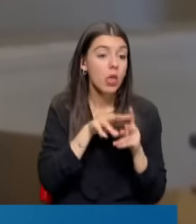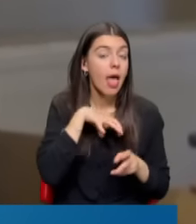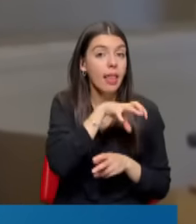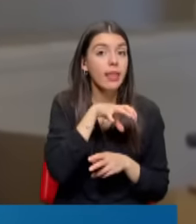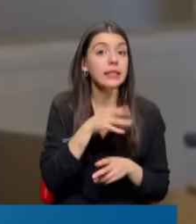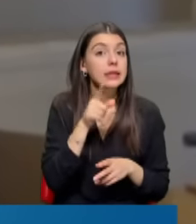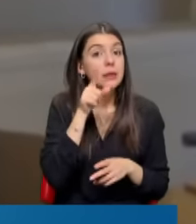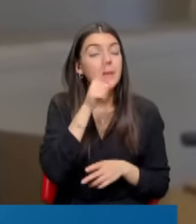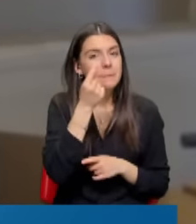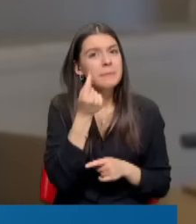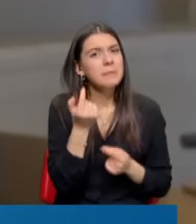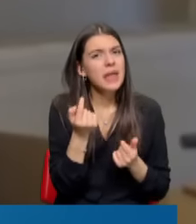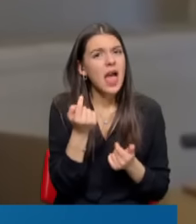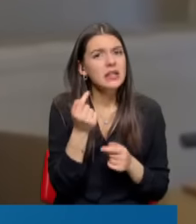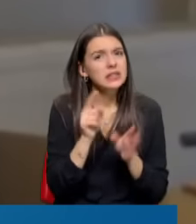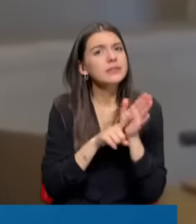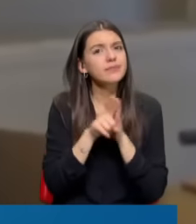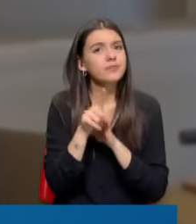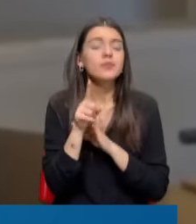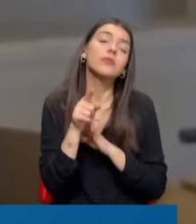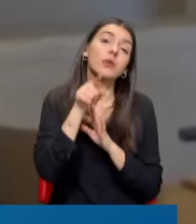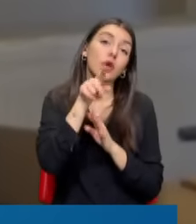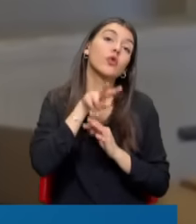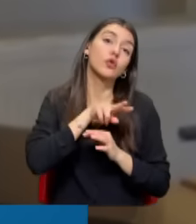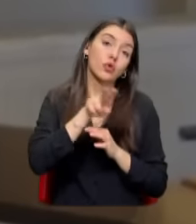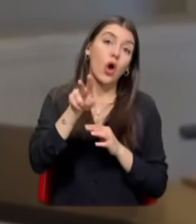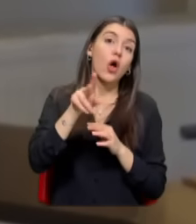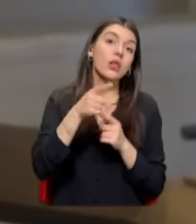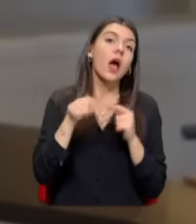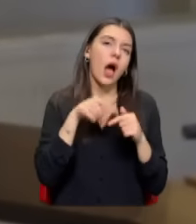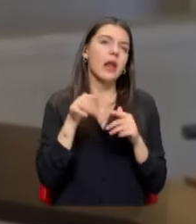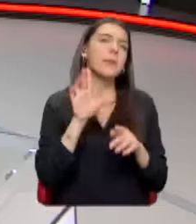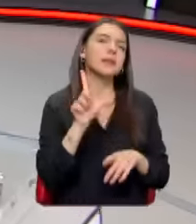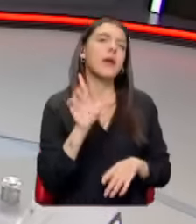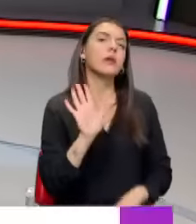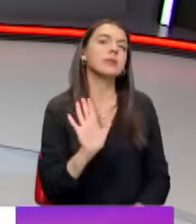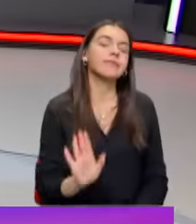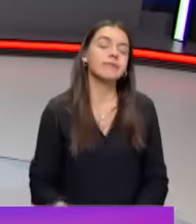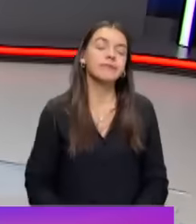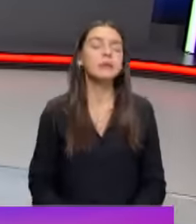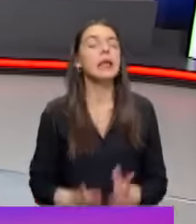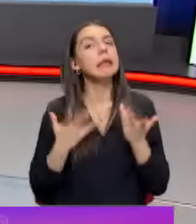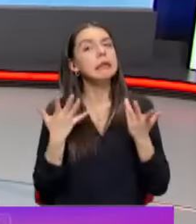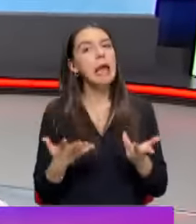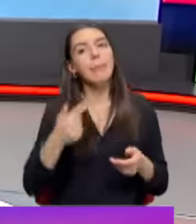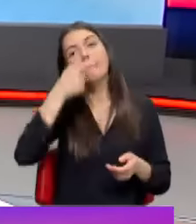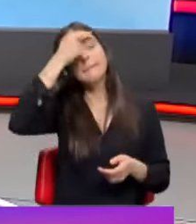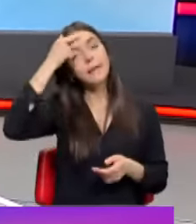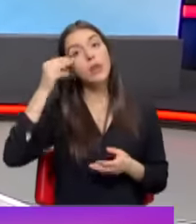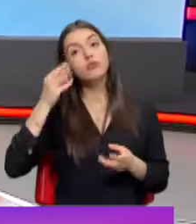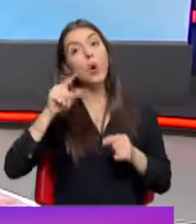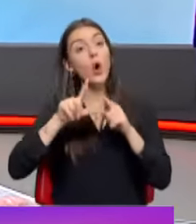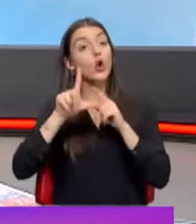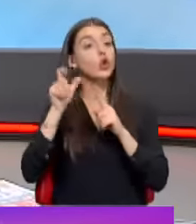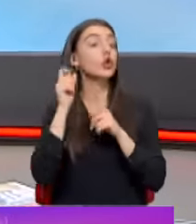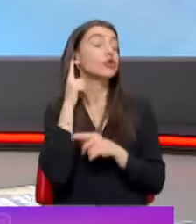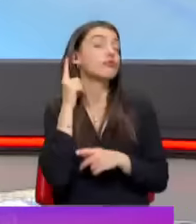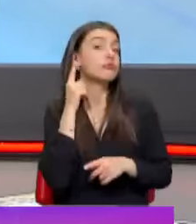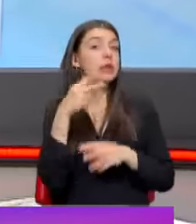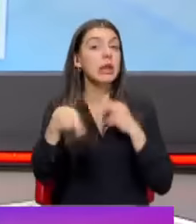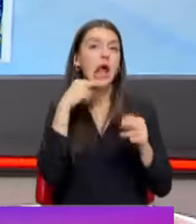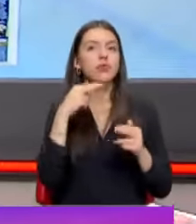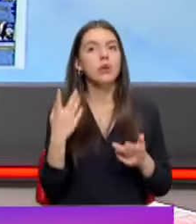doğrusu birazcık geliştirmenin doğru olduğunu inanıyoruz. Yani belki çok lüks restoranlarda